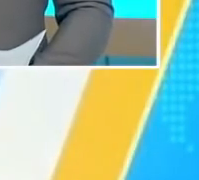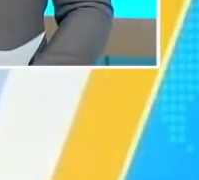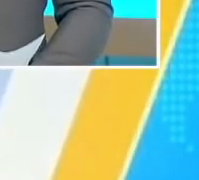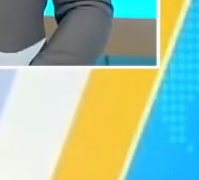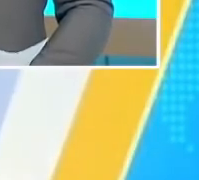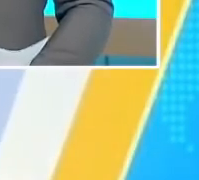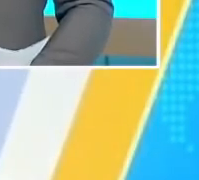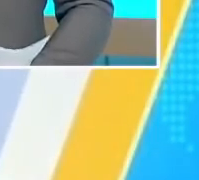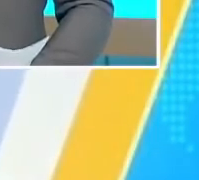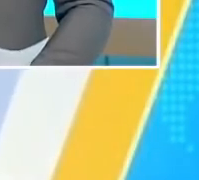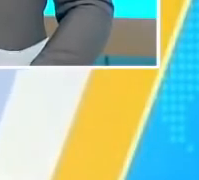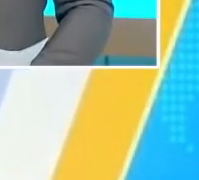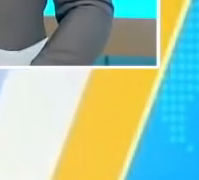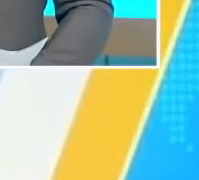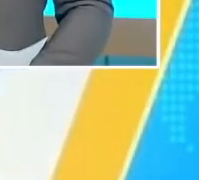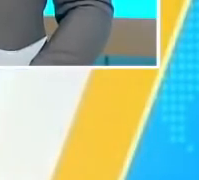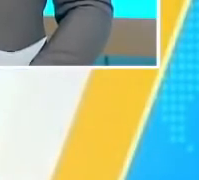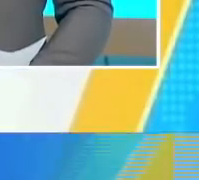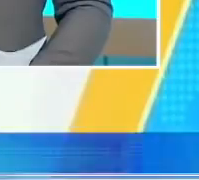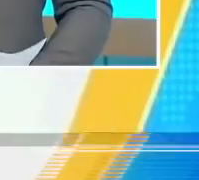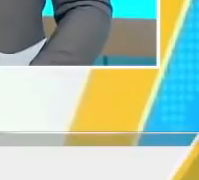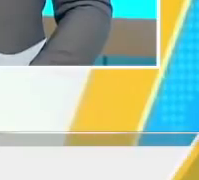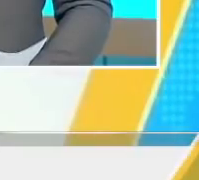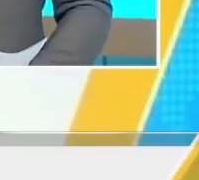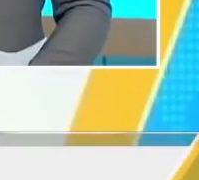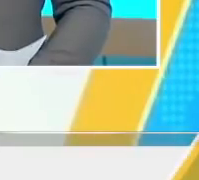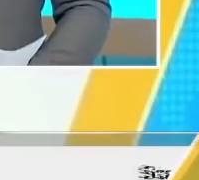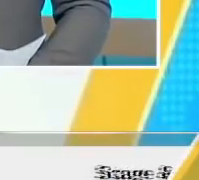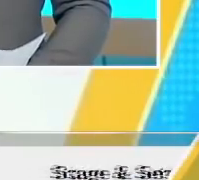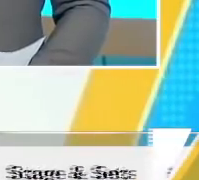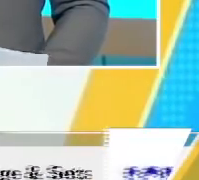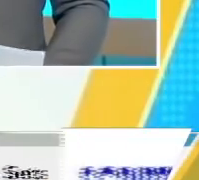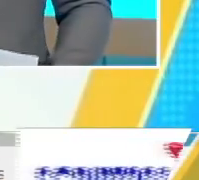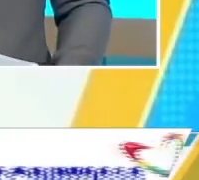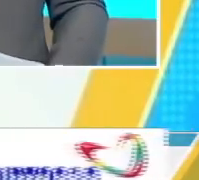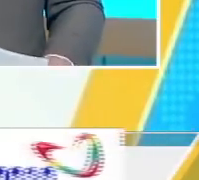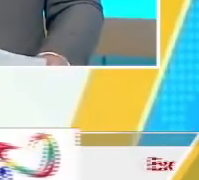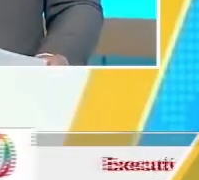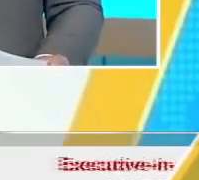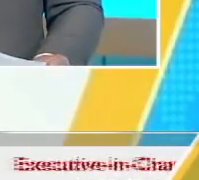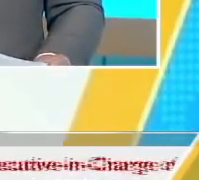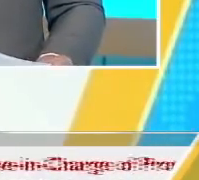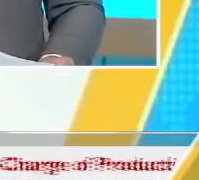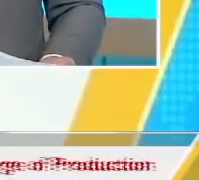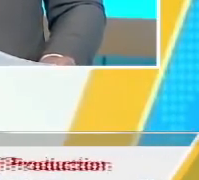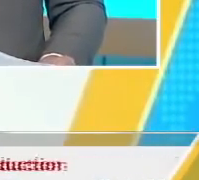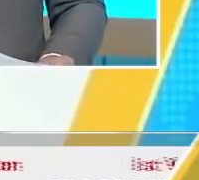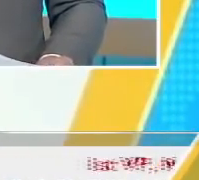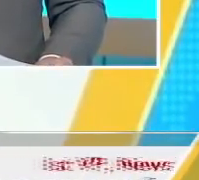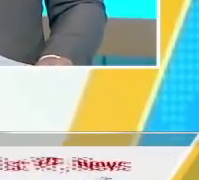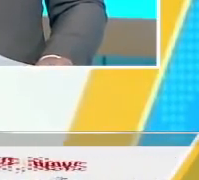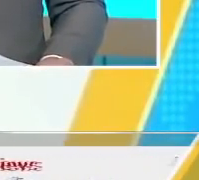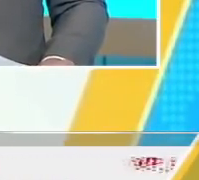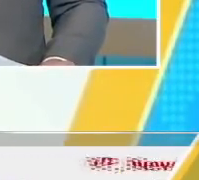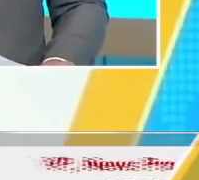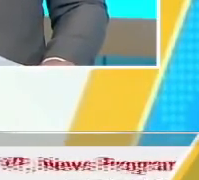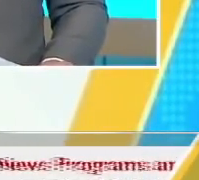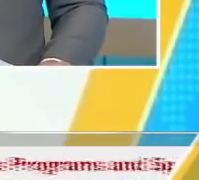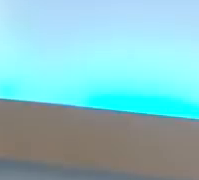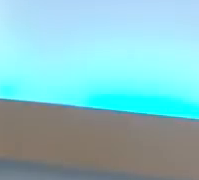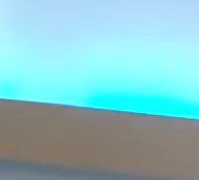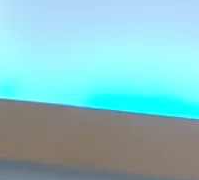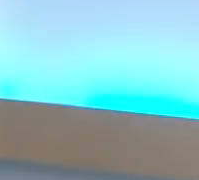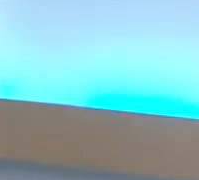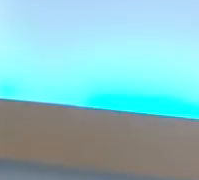si Connie Sison Buong puso para sa Pilipino Ako po si Rafi Tima Kami ang inyong mga kasalo dito sa Balitang Hali